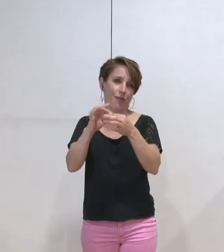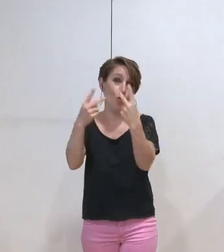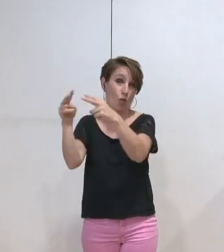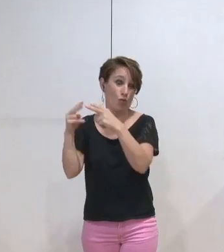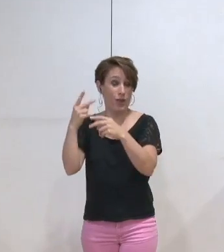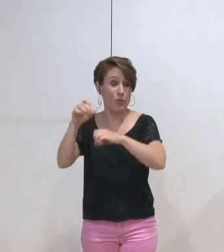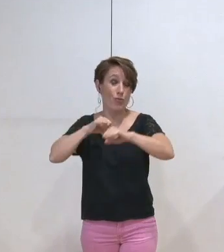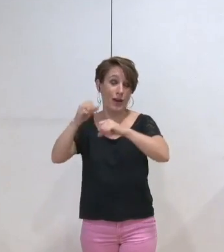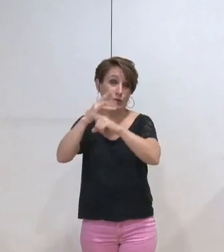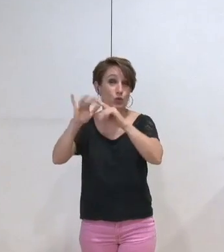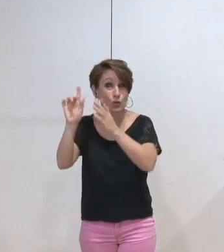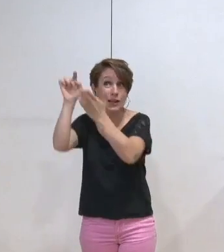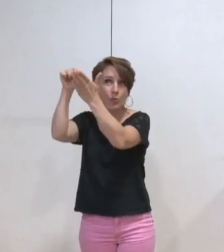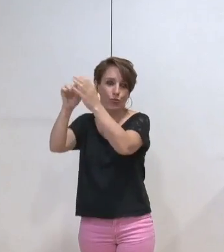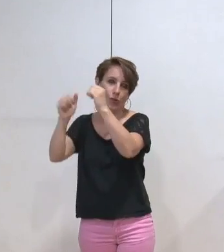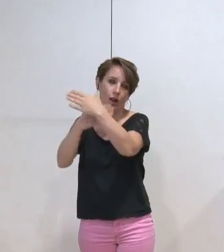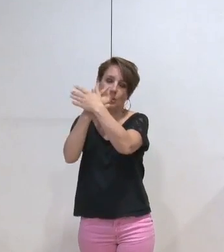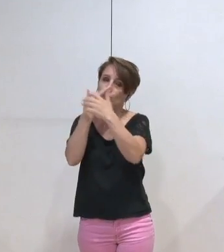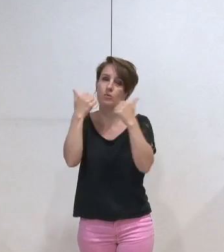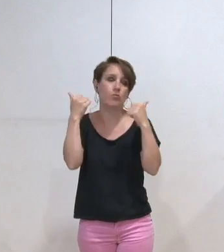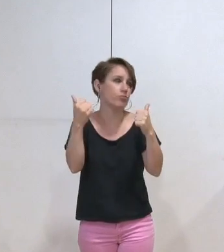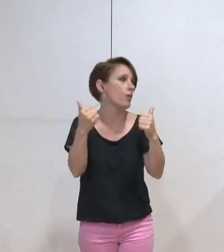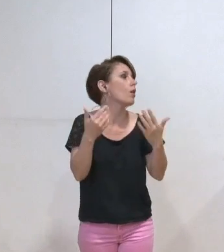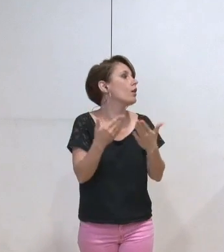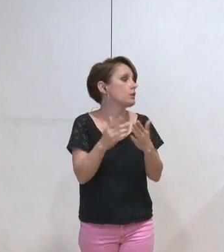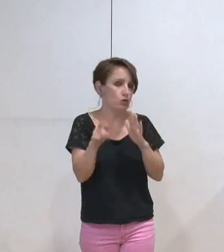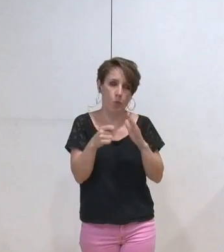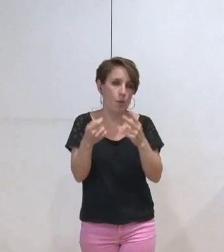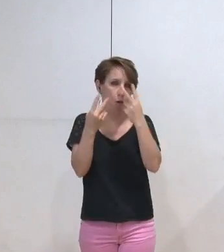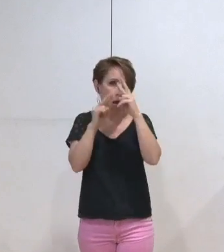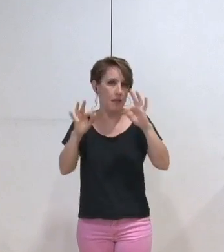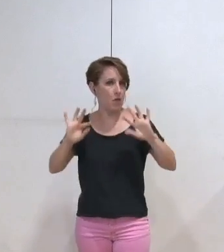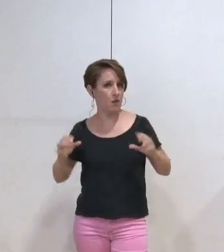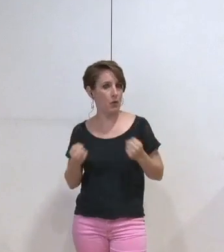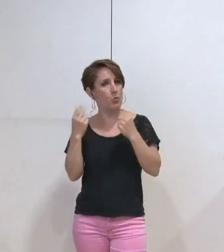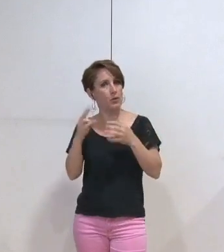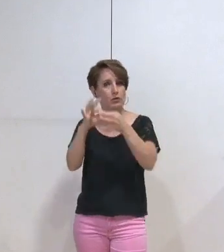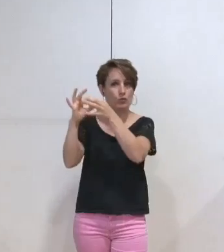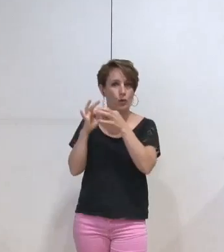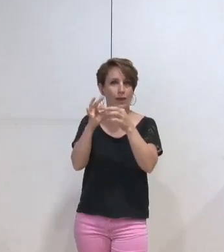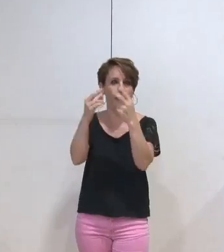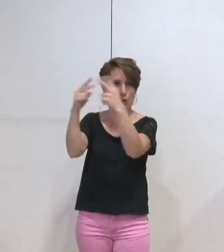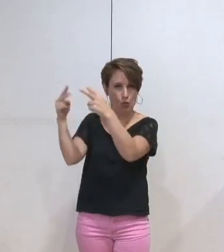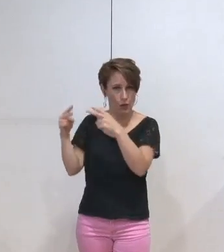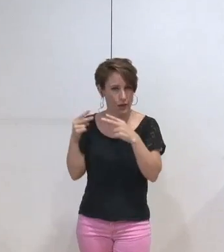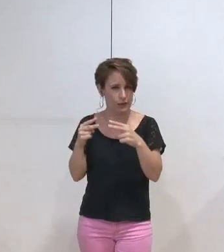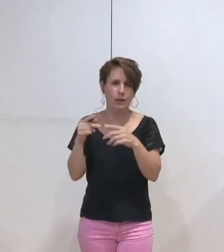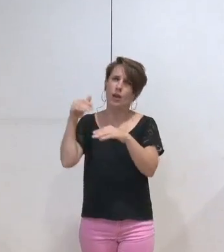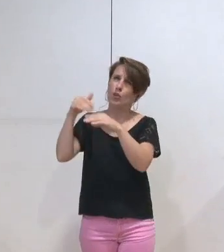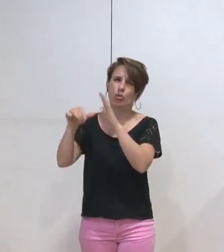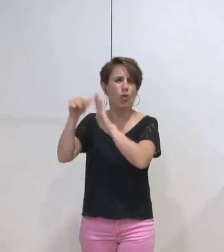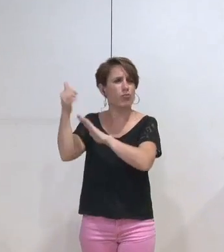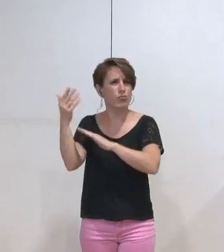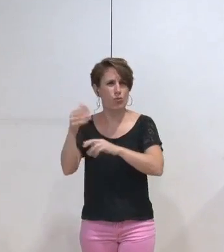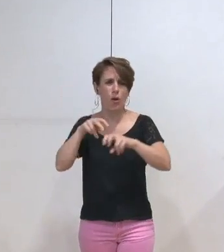si l'action sociale n'est pas une compétence des intercommunalités qu'on voit surtout la question du logement du transport de l'eau de